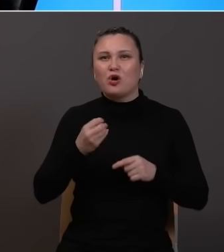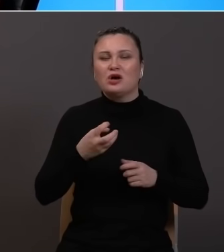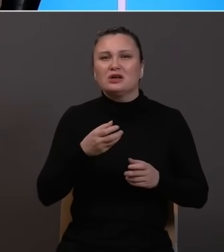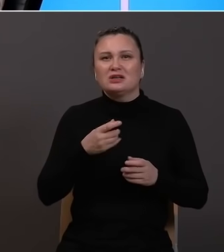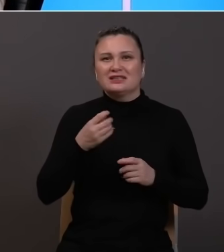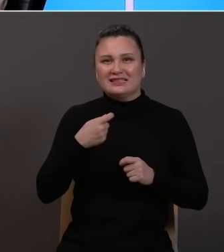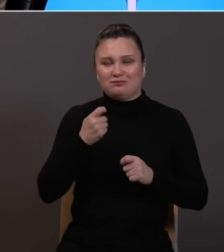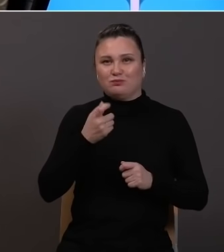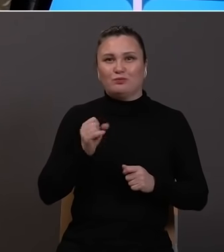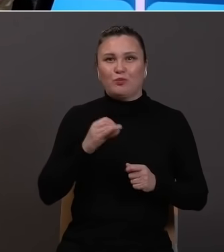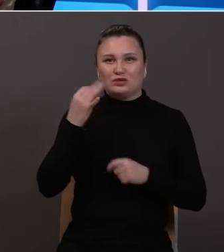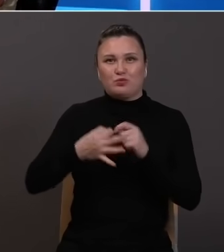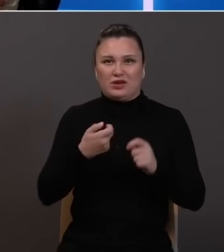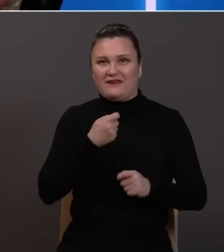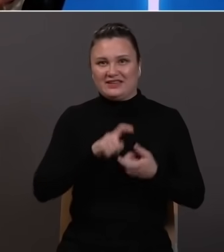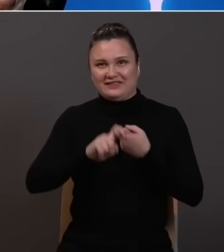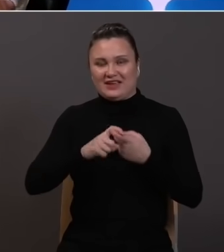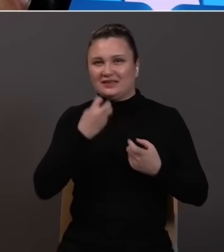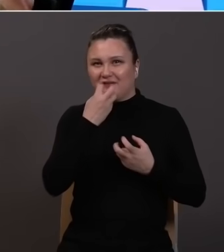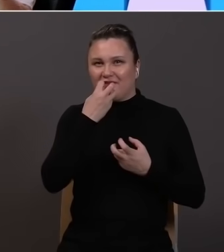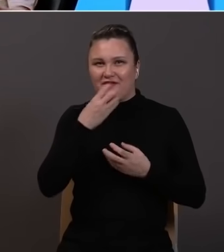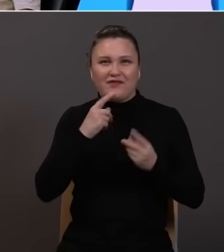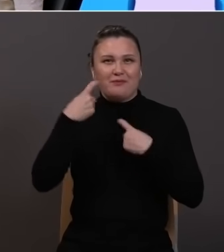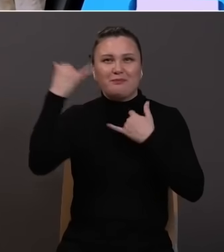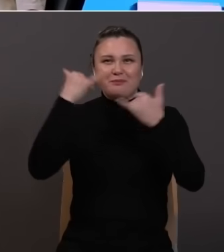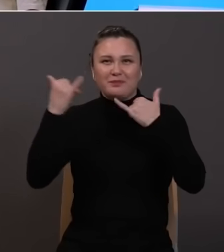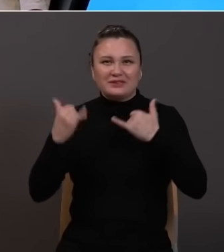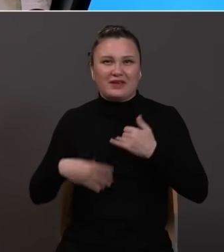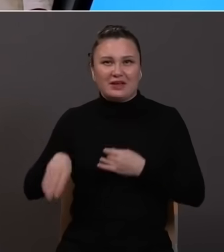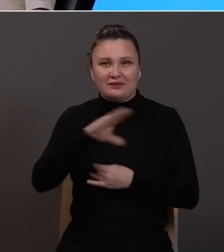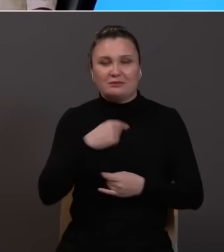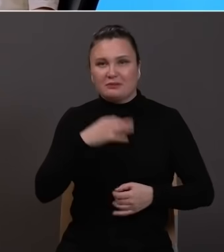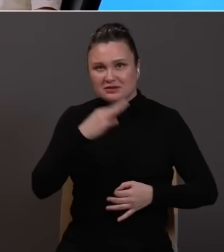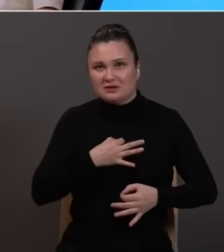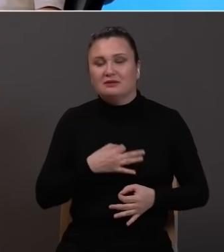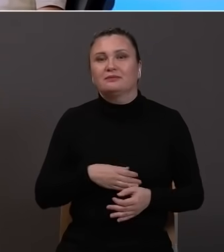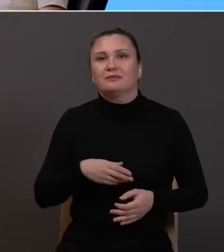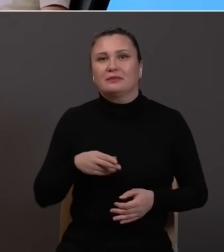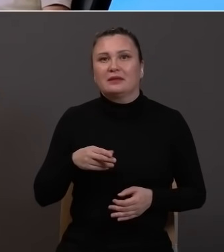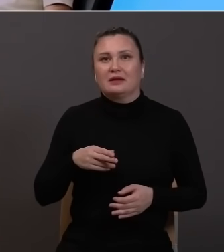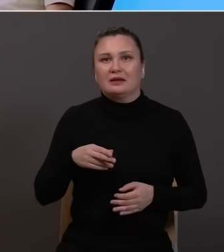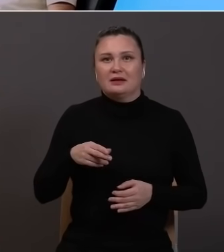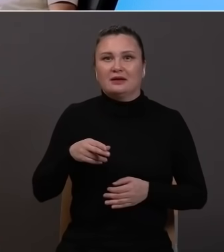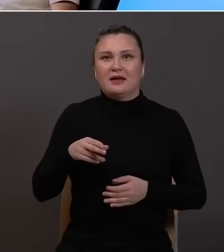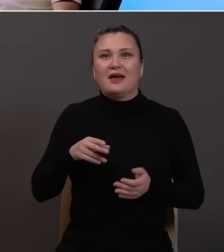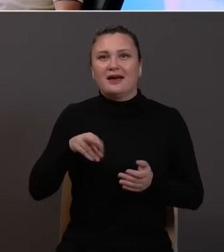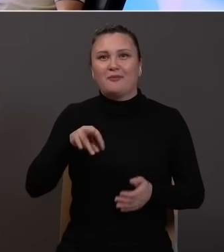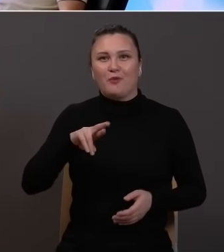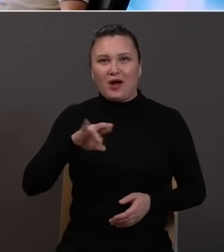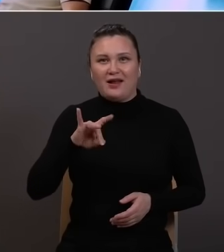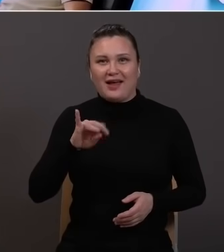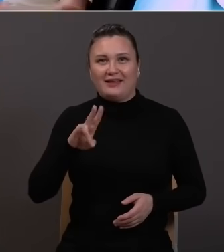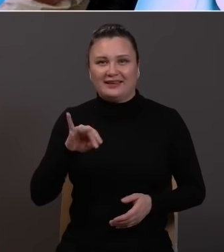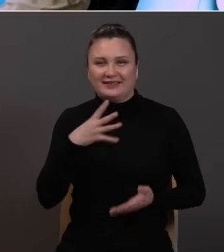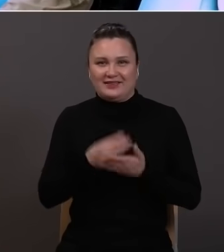Артур Николаевич Челингар, вообще всех, вот всем, кому только можно, мы всем позвонили. Нам сказали: полярники своих не бросают.